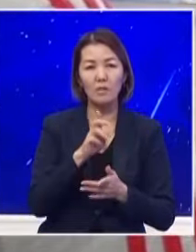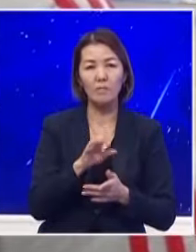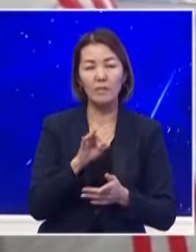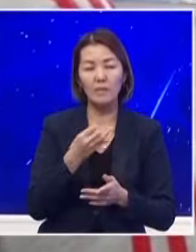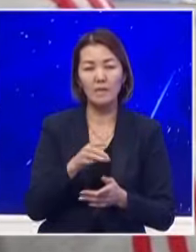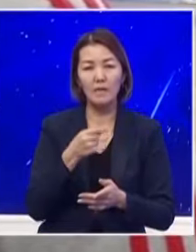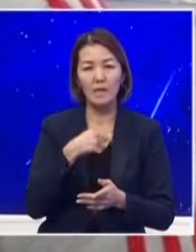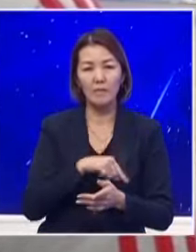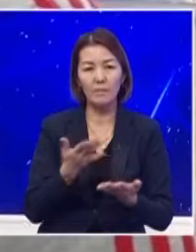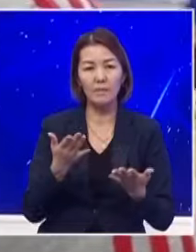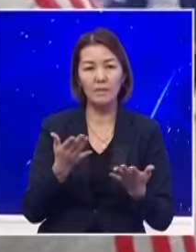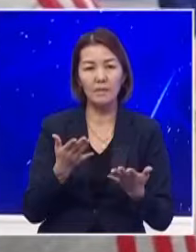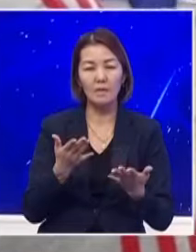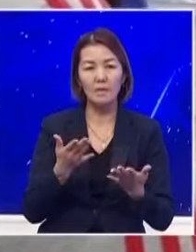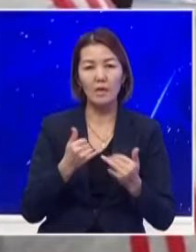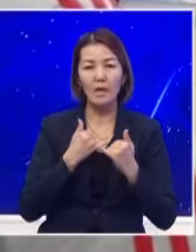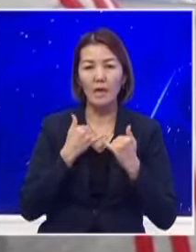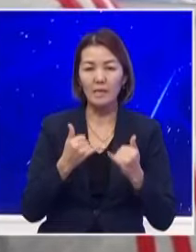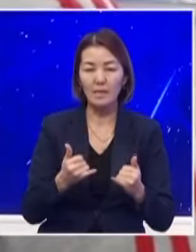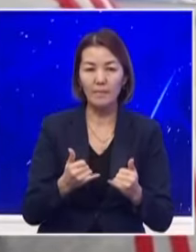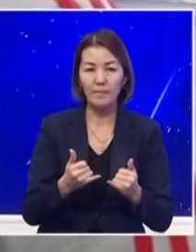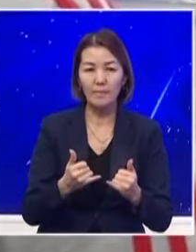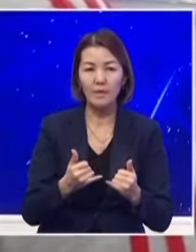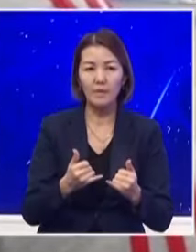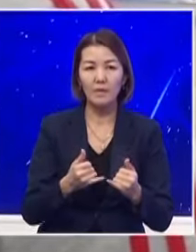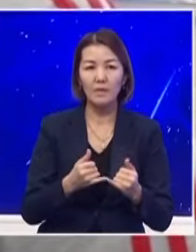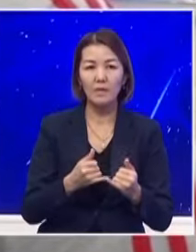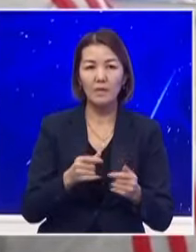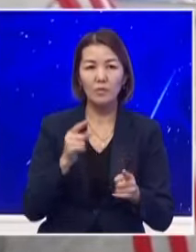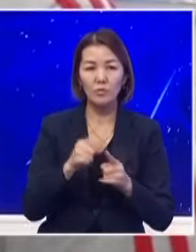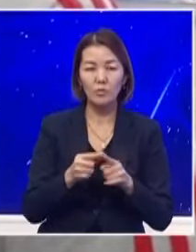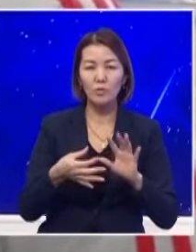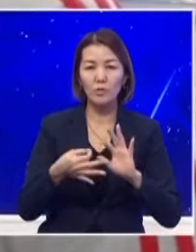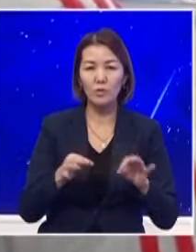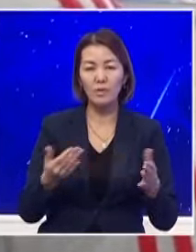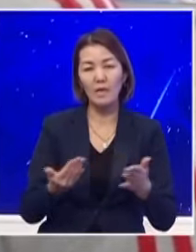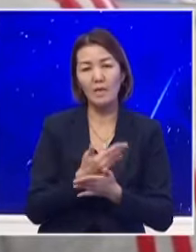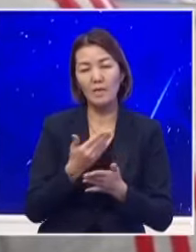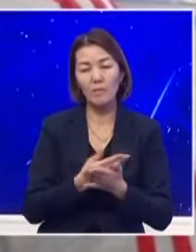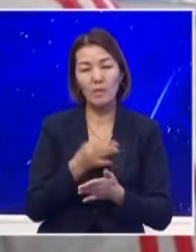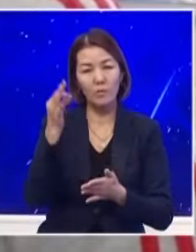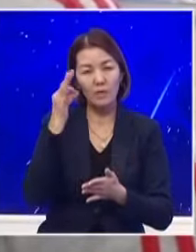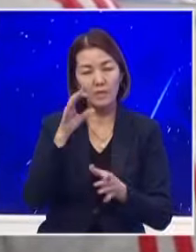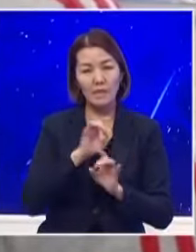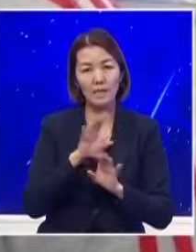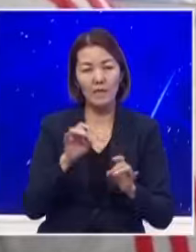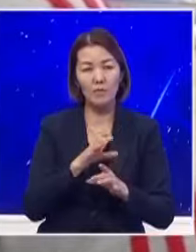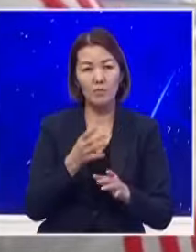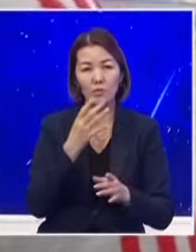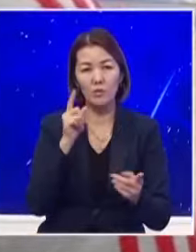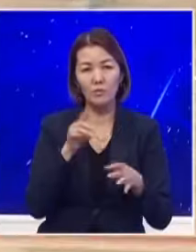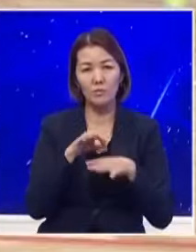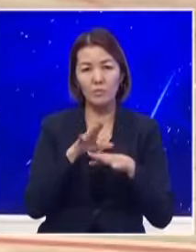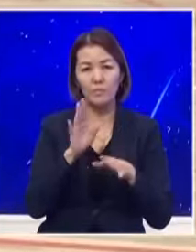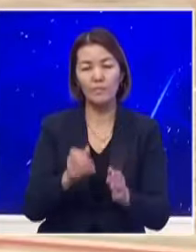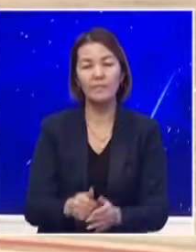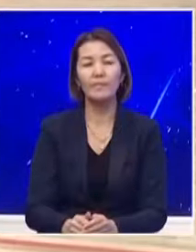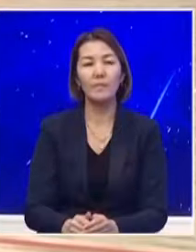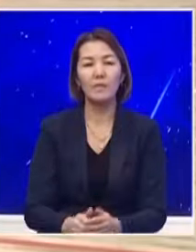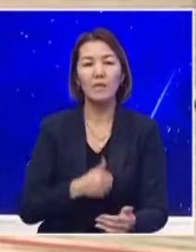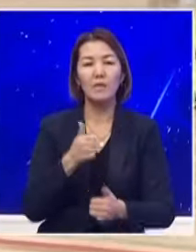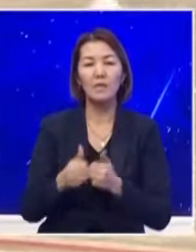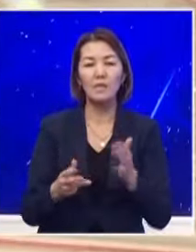рухына шат қылып, жаңағы ол кісінің артында қалған сөзін әңгімелеу, естелік айту бір сондай бір керемет жылы турнир өтті деп ойлаймын. Жарысқа